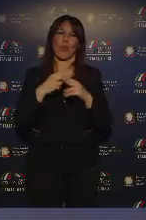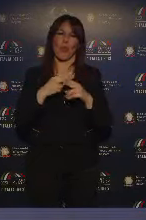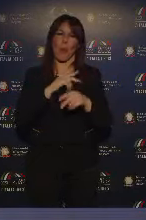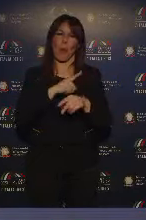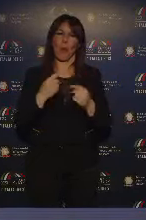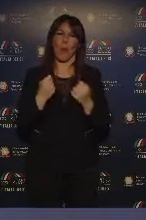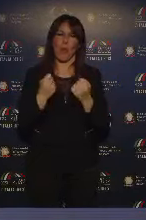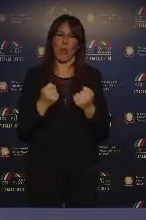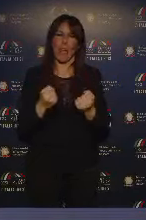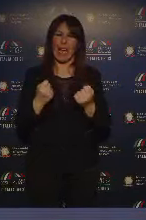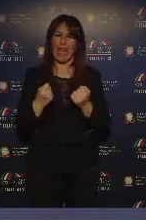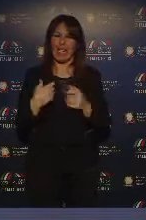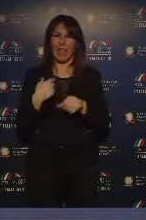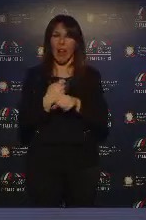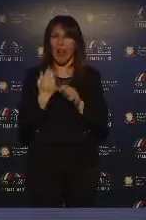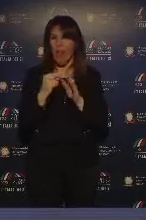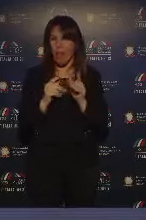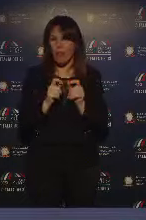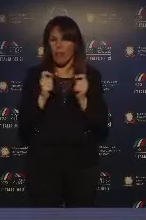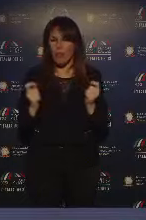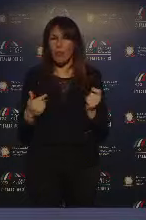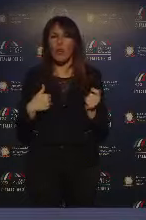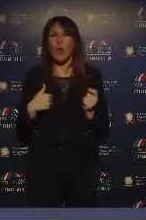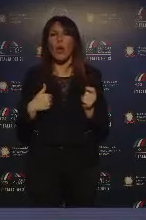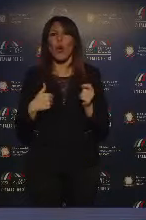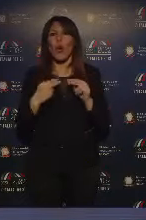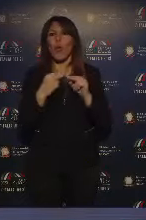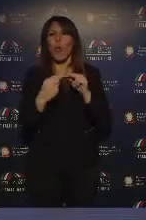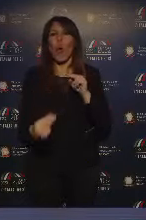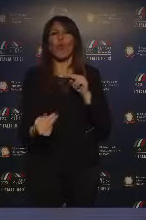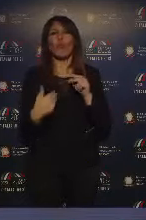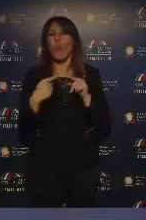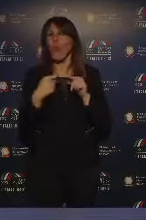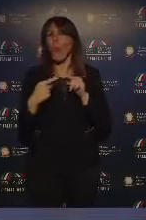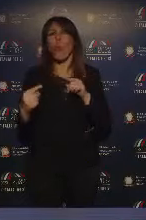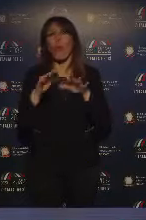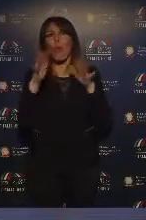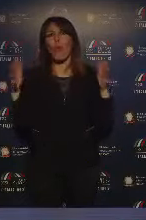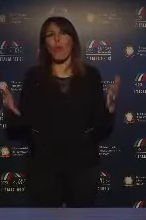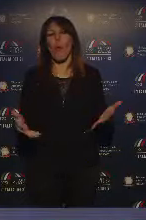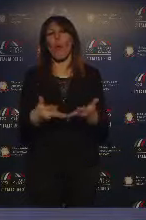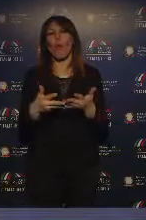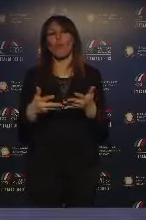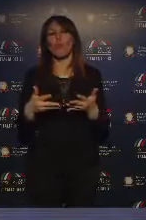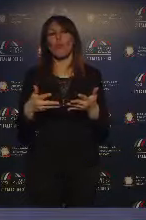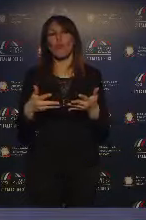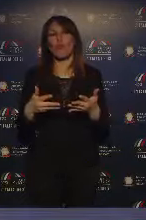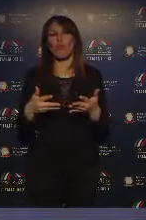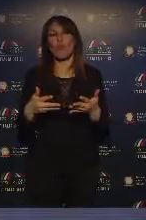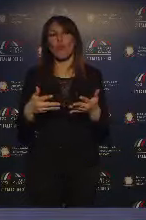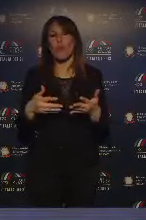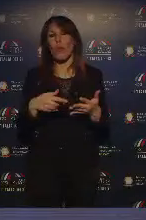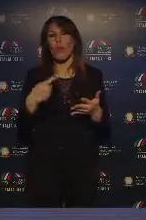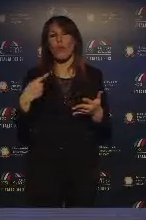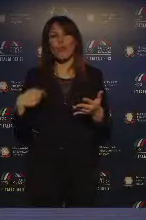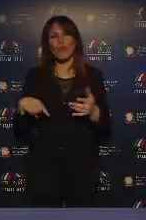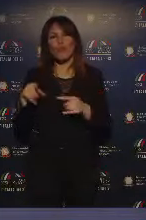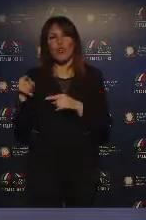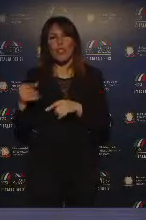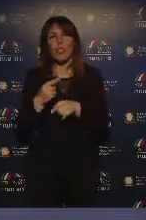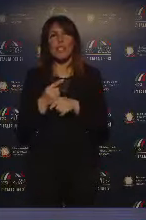lavorazione il ponte più lungo del mondo in Cina Messina Style Ecco